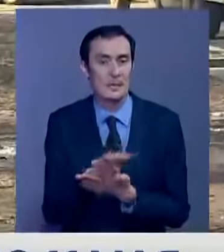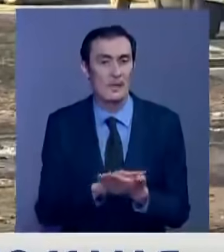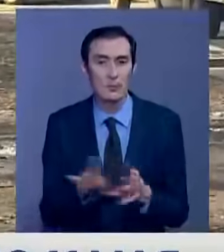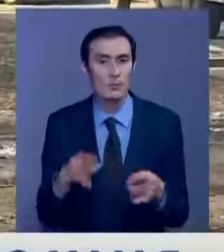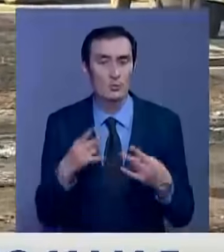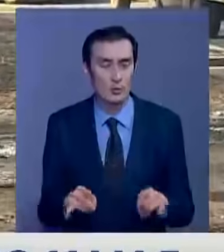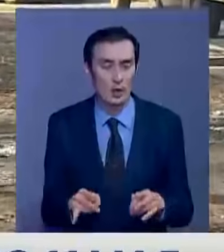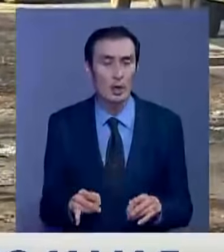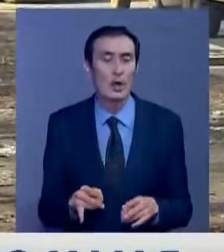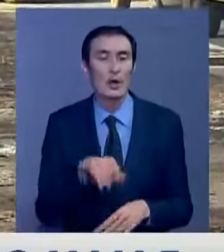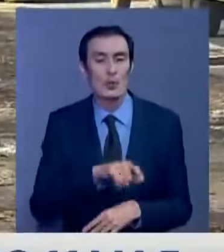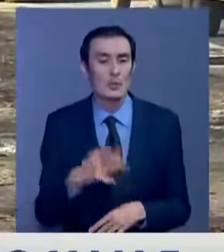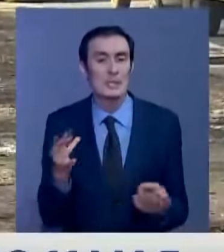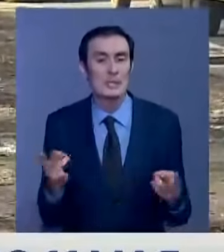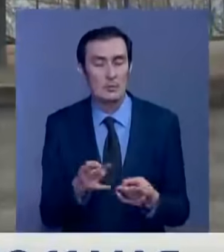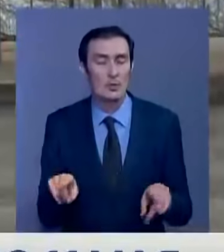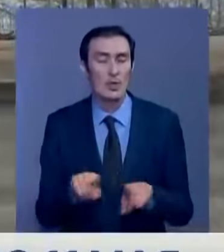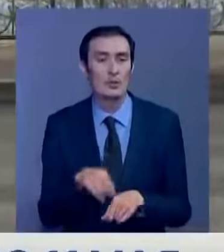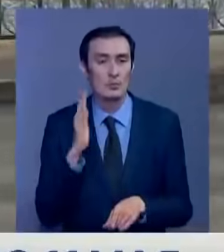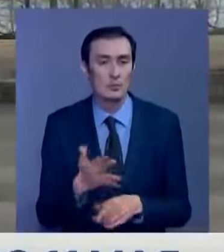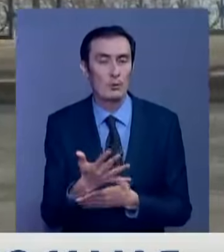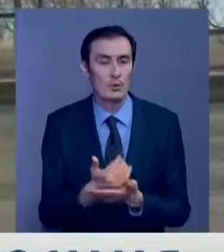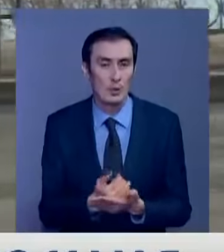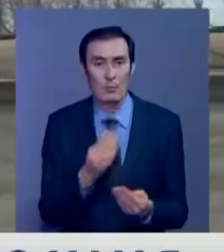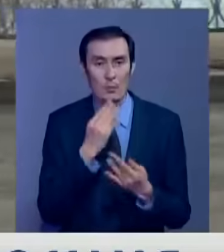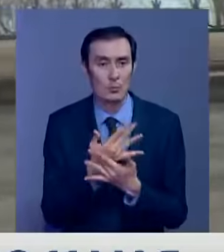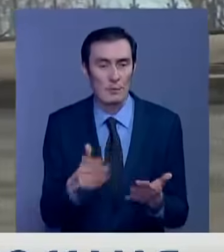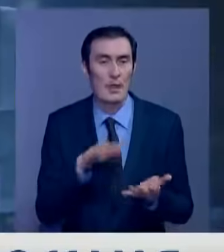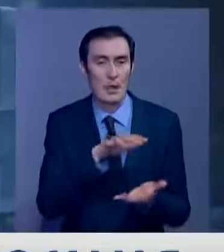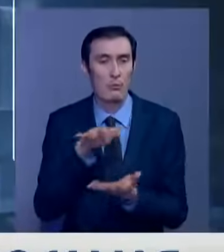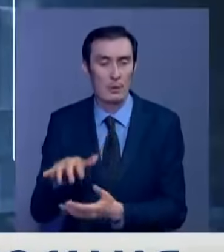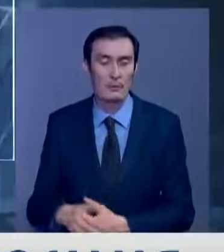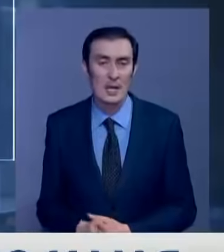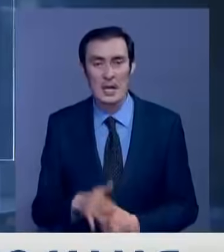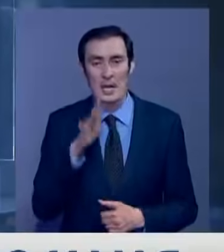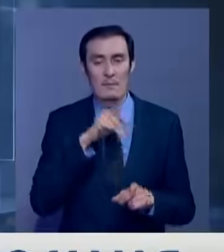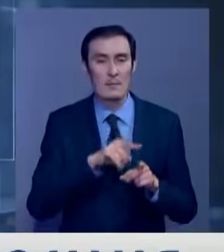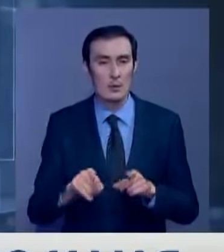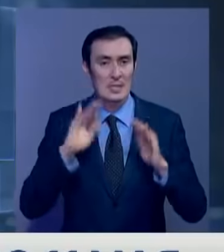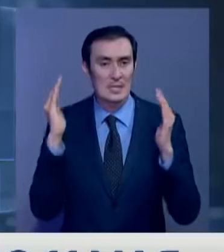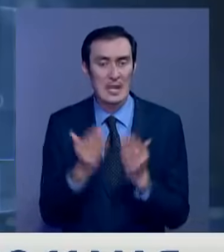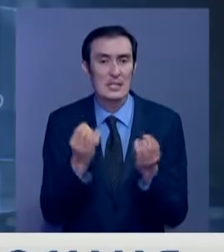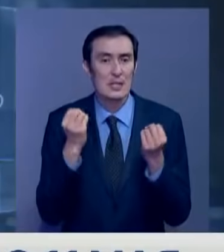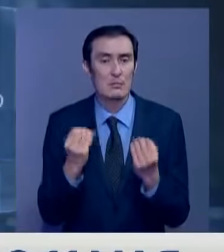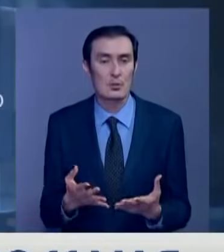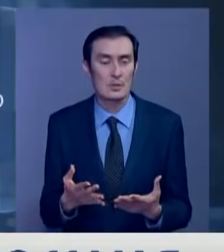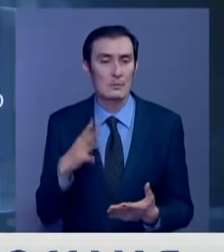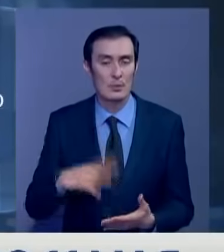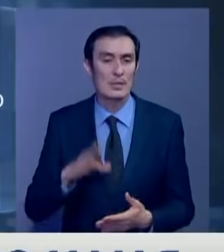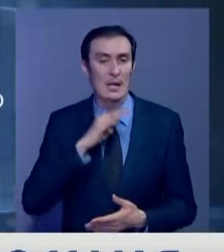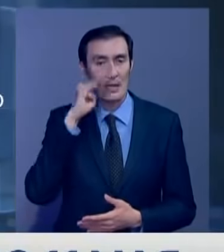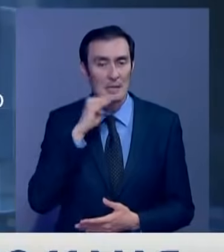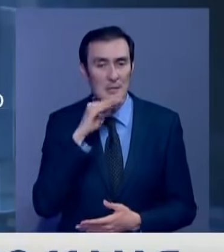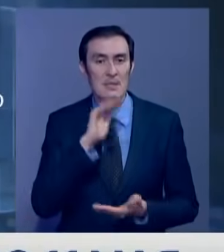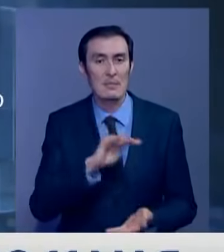необходимости нет. Нуждающиеся семьи также будут получать продуктовые наборы. В период изоляции не просто приходится родителям